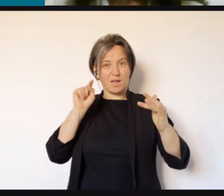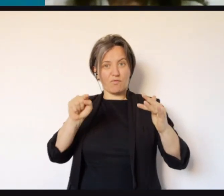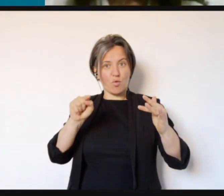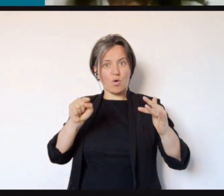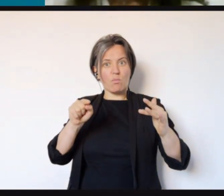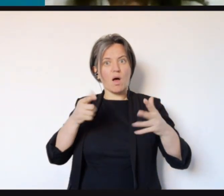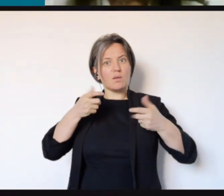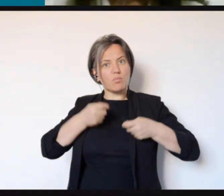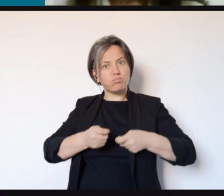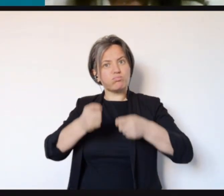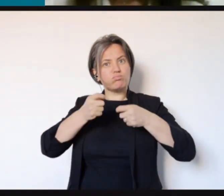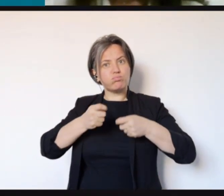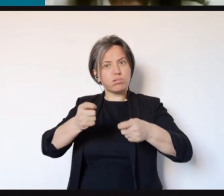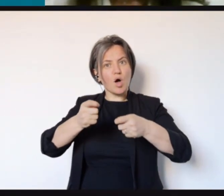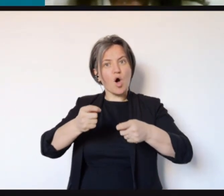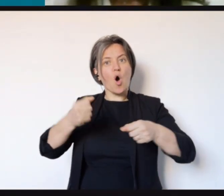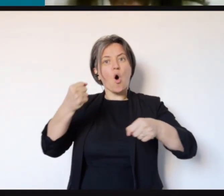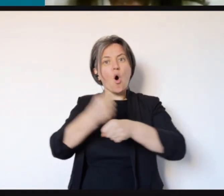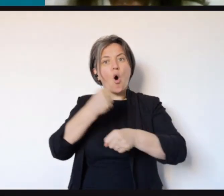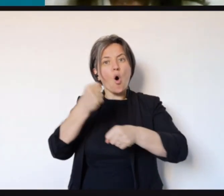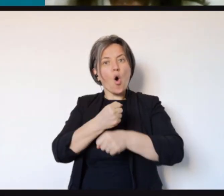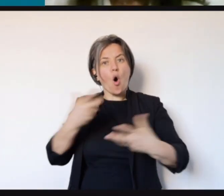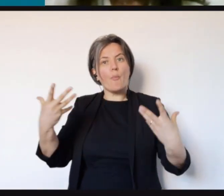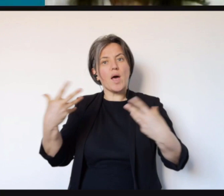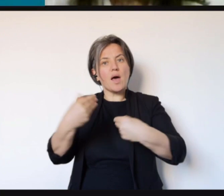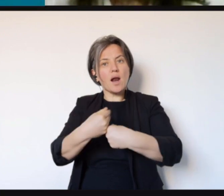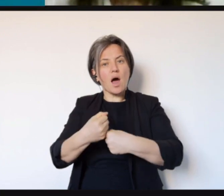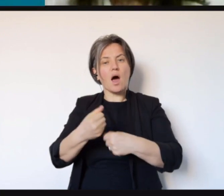la cooperazione. Mio figlio